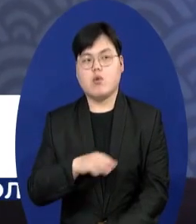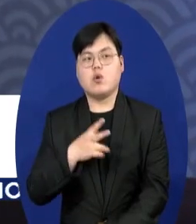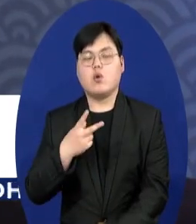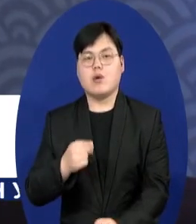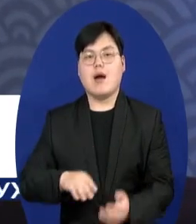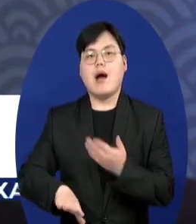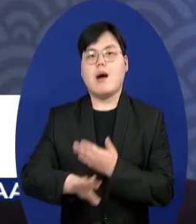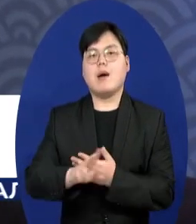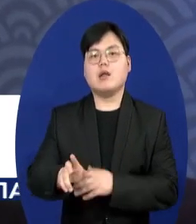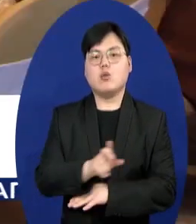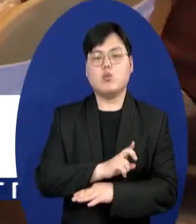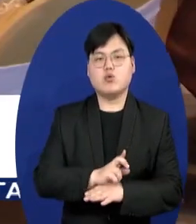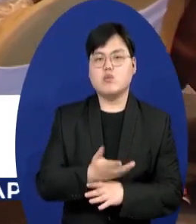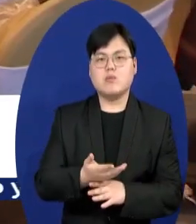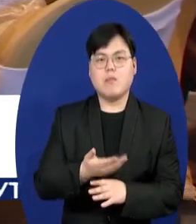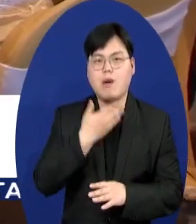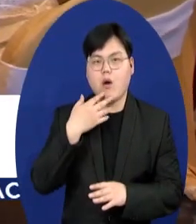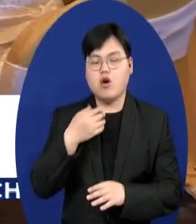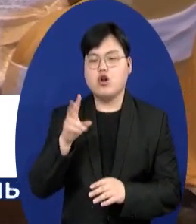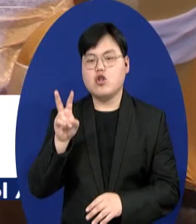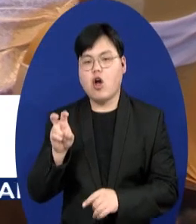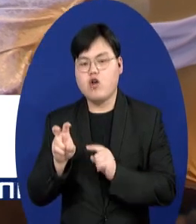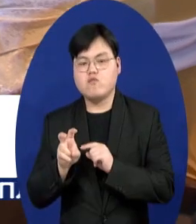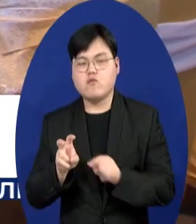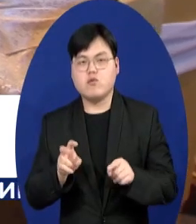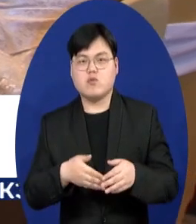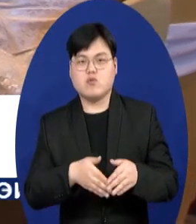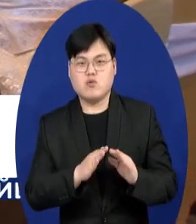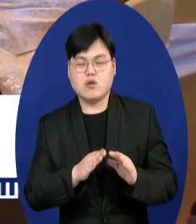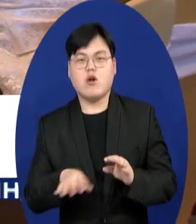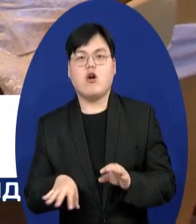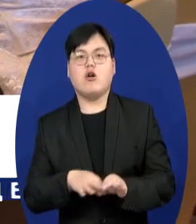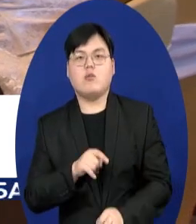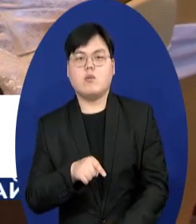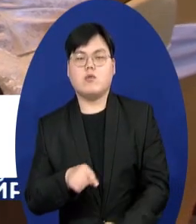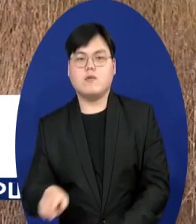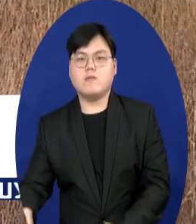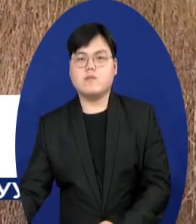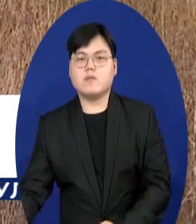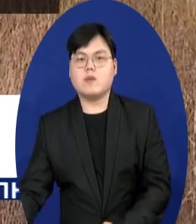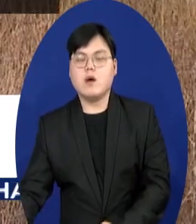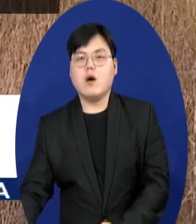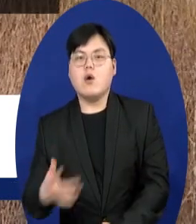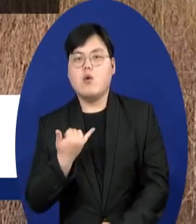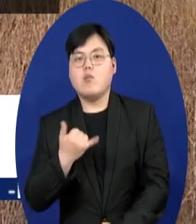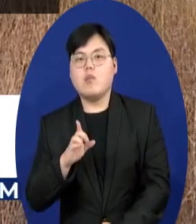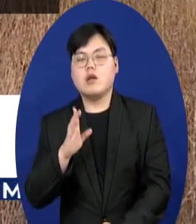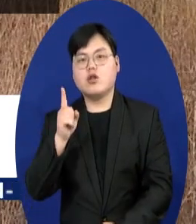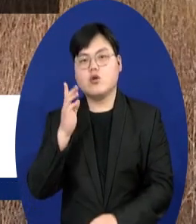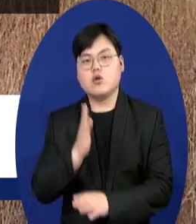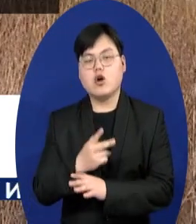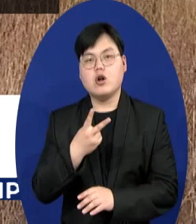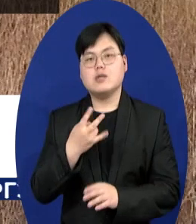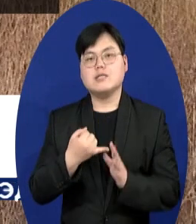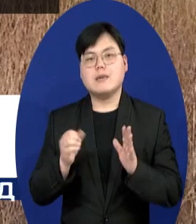хамгаалтын бүс юу хэл жорлонгийн хаажууд барьсан. Энэ маань аюулын харанг дэгдэт байгаа хгүй юу? Нийслэлчүүд хоногт 260 мянган